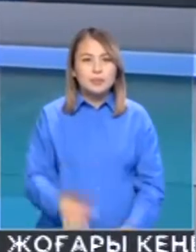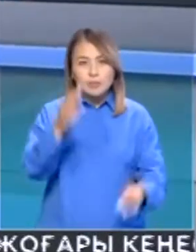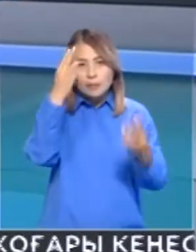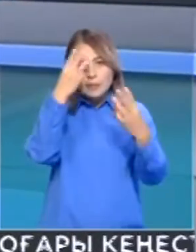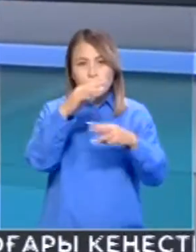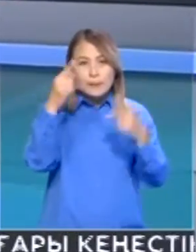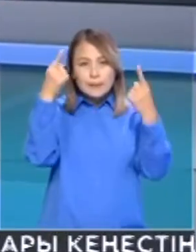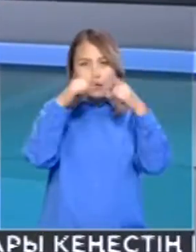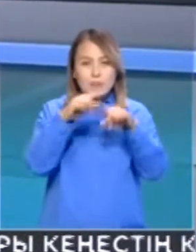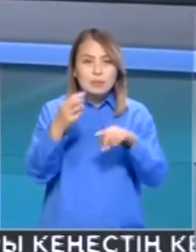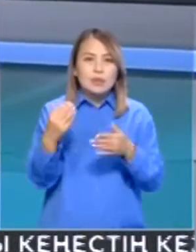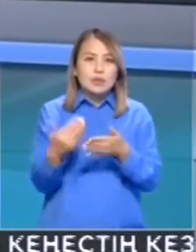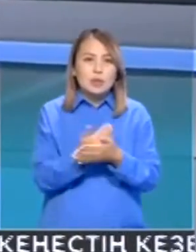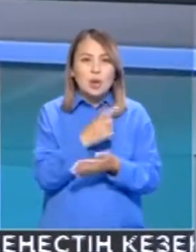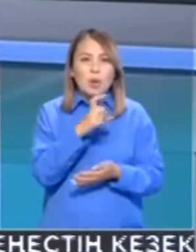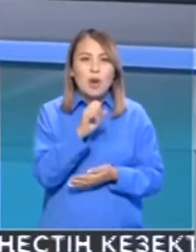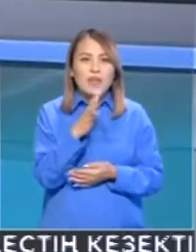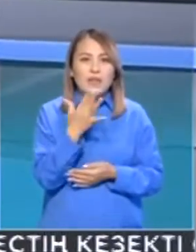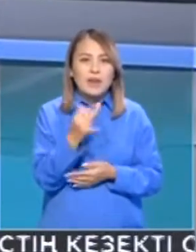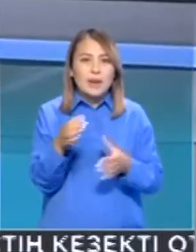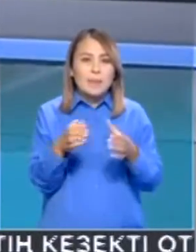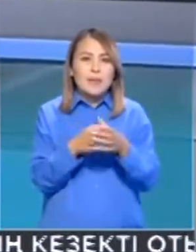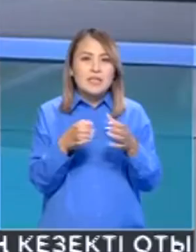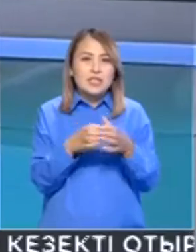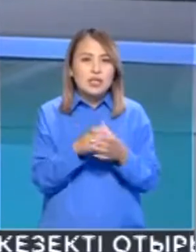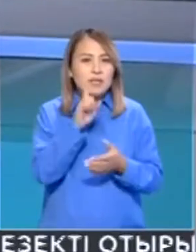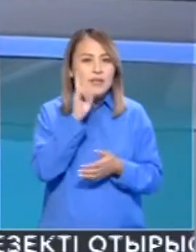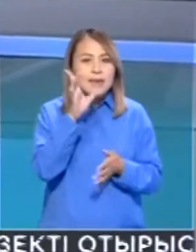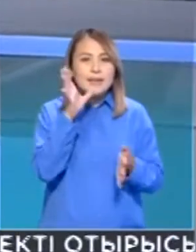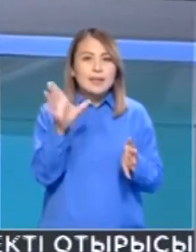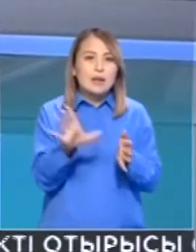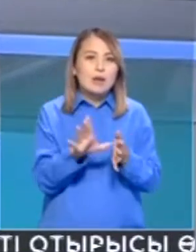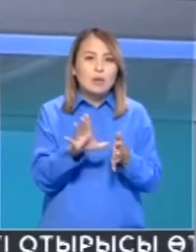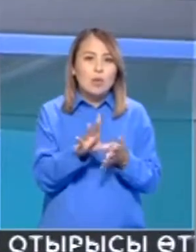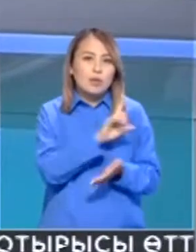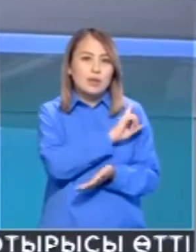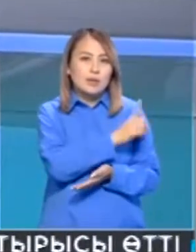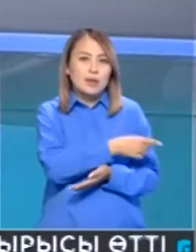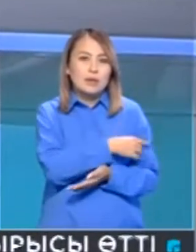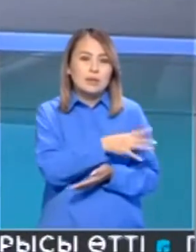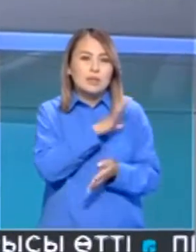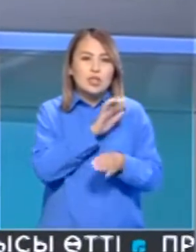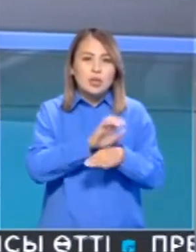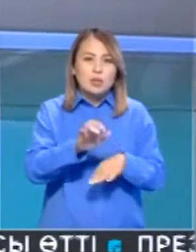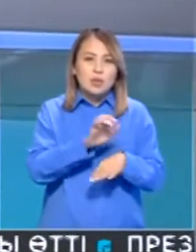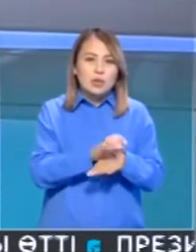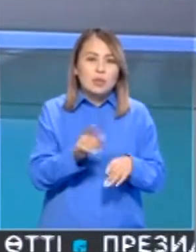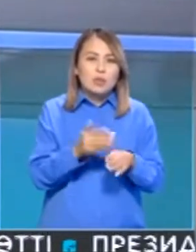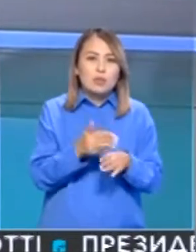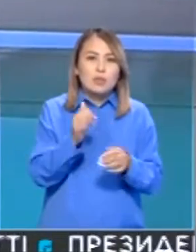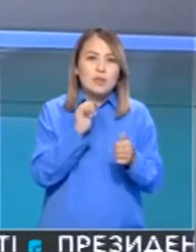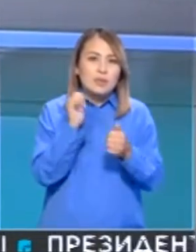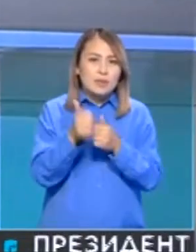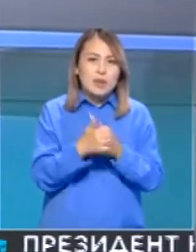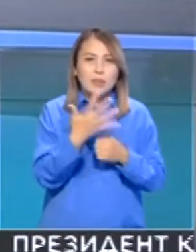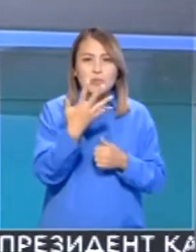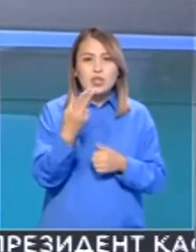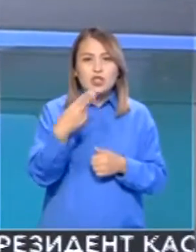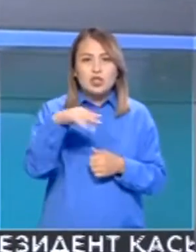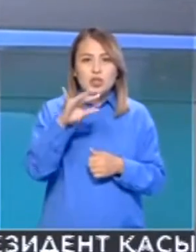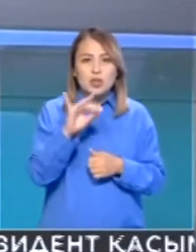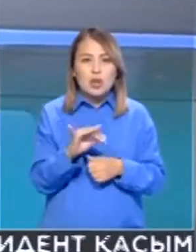Заманауи технологияның тағы бір жаңашылдығы. Huawei компаниясы жасыл энергетика арқылы қуат алатын өнімдерді шығарудан көш бастап